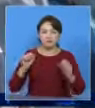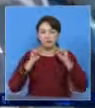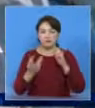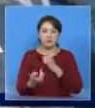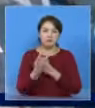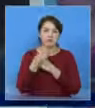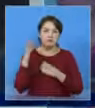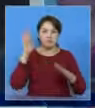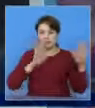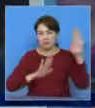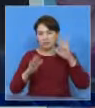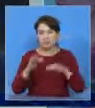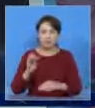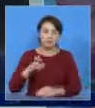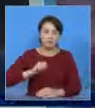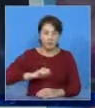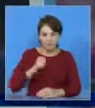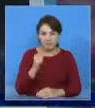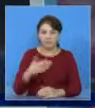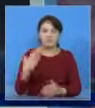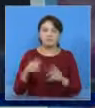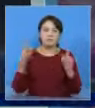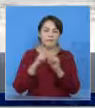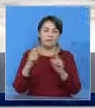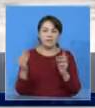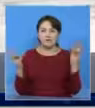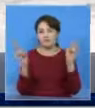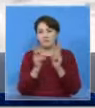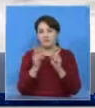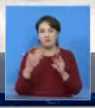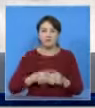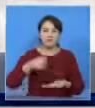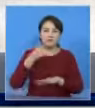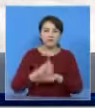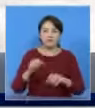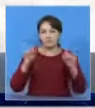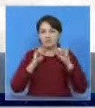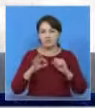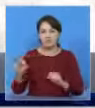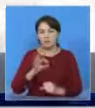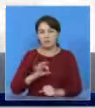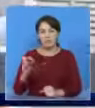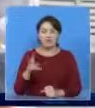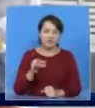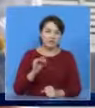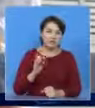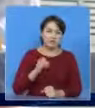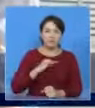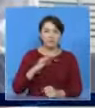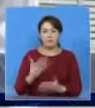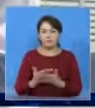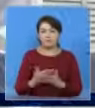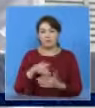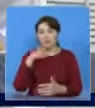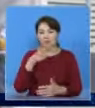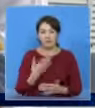Центр водных видов спорта «Достык». С приветственным словом к участникам турнира обратился главный спортсмен области Евгений Гончаров. После официальной